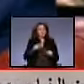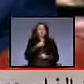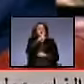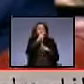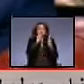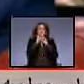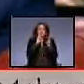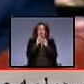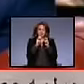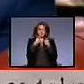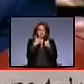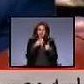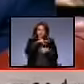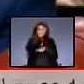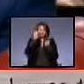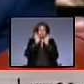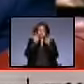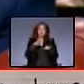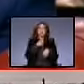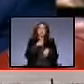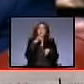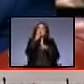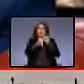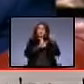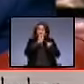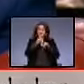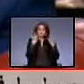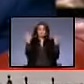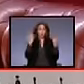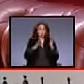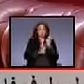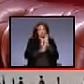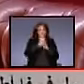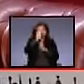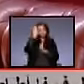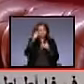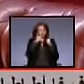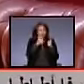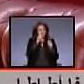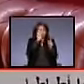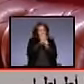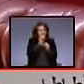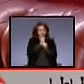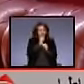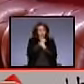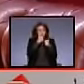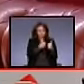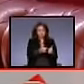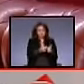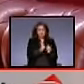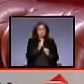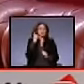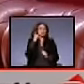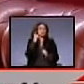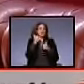امتعتني بيه وامتعت جميع مشاهدينك المحبين ليك. اتمنى لك كل نجاح كل توفيق، ربنا يسمعنا عنك دايما يا رب كل